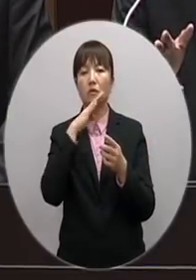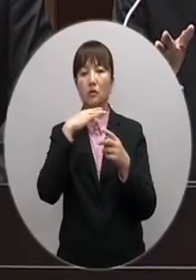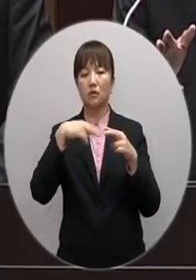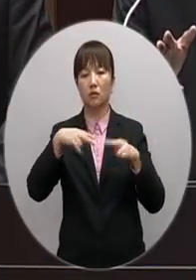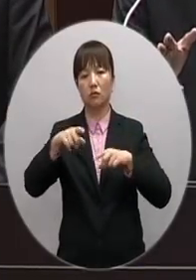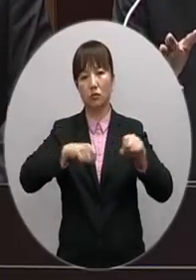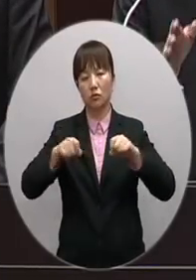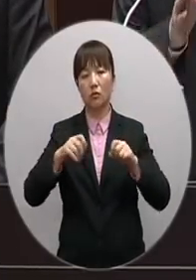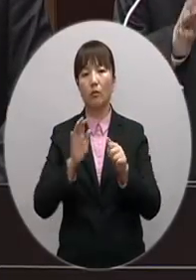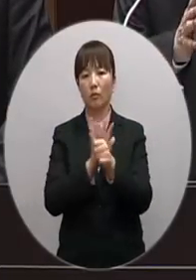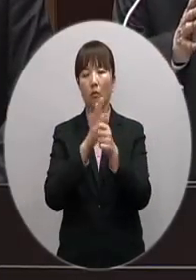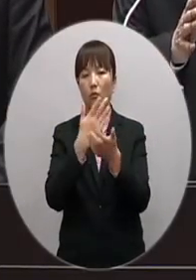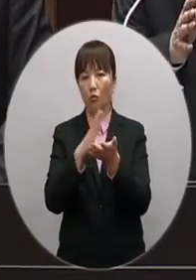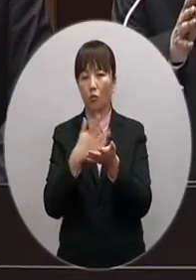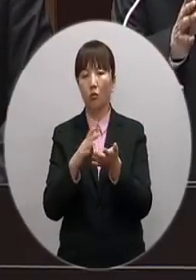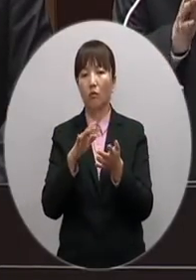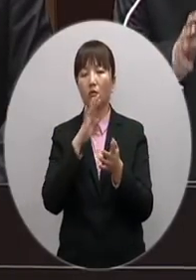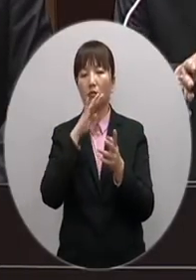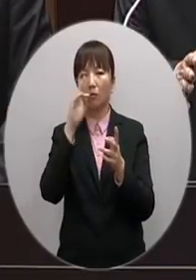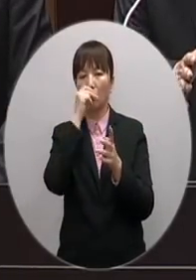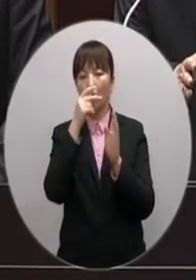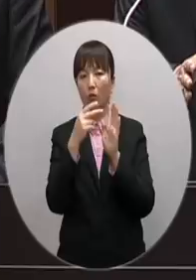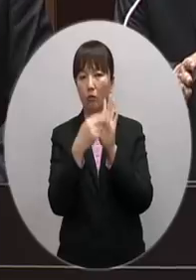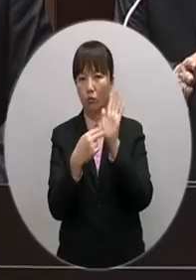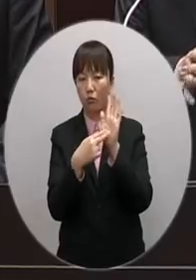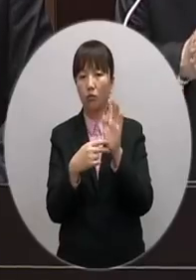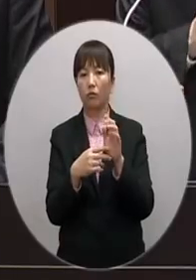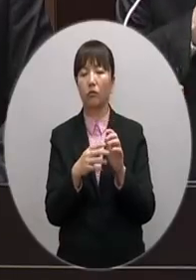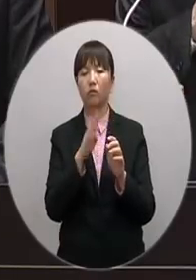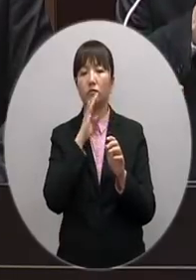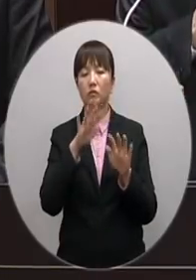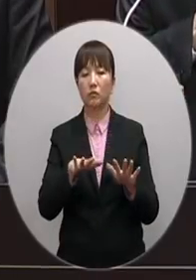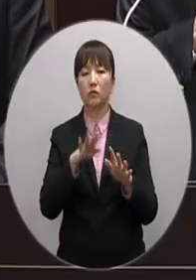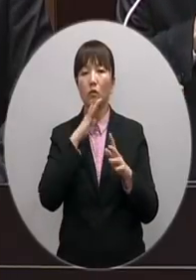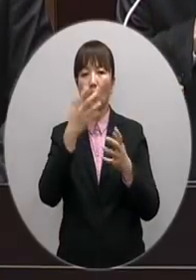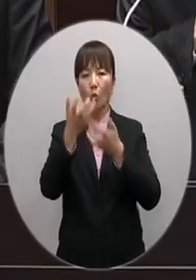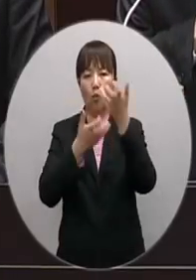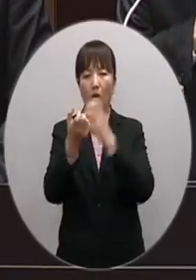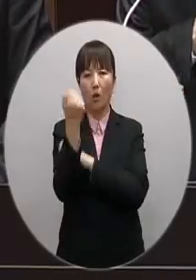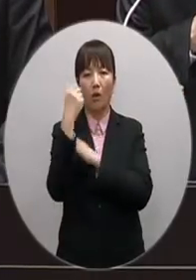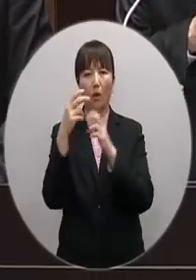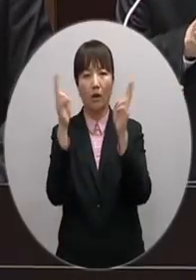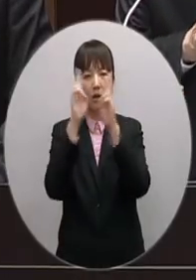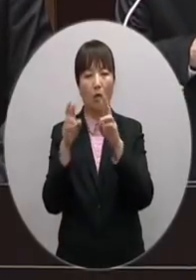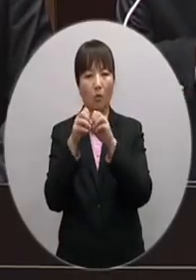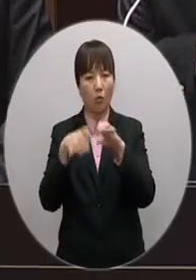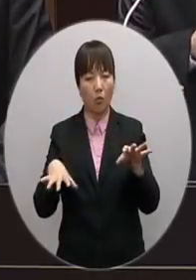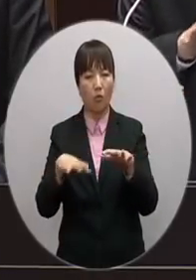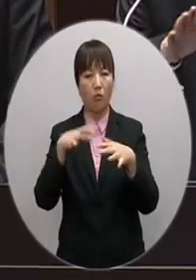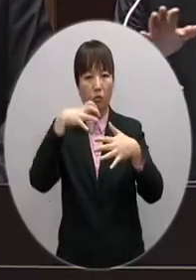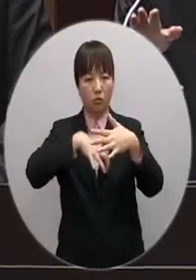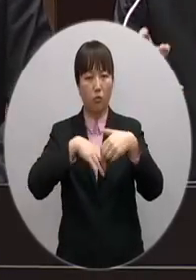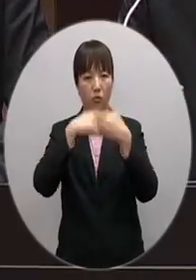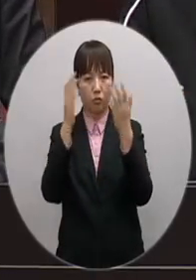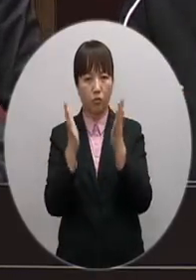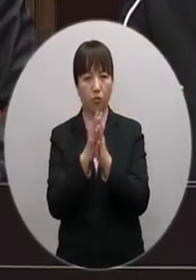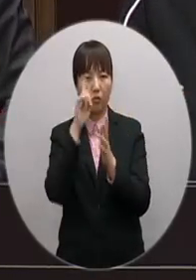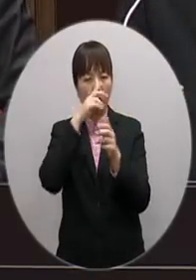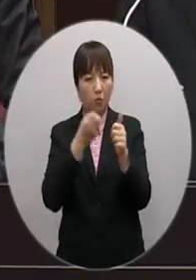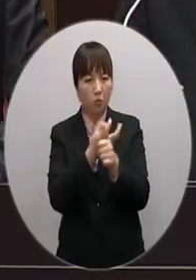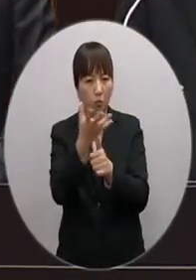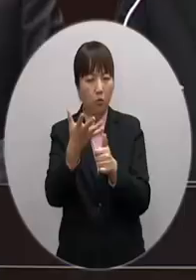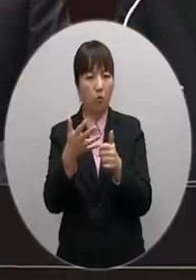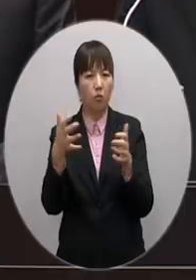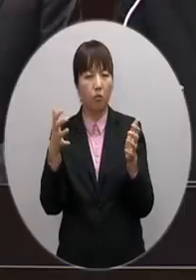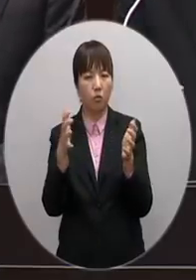行动方案。我特别要跟研委员报告的是，因为火力发电，它大概占整个污染源的大